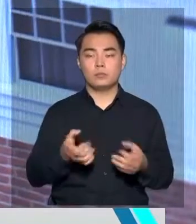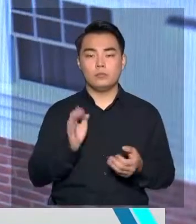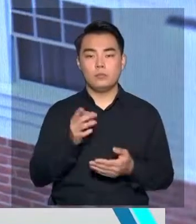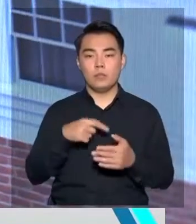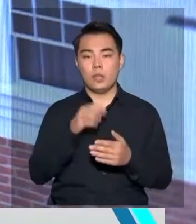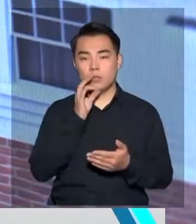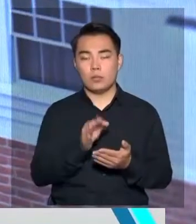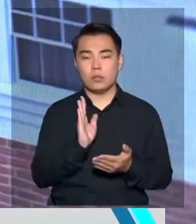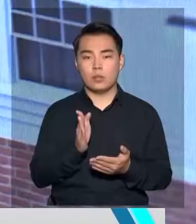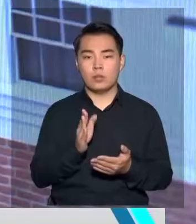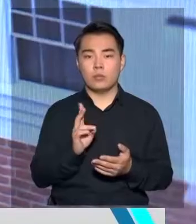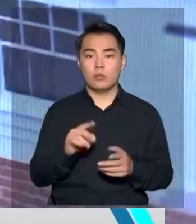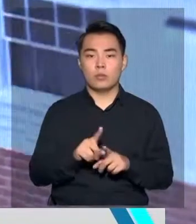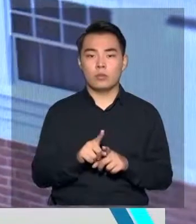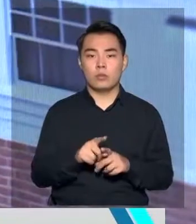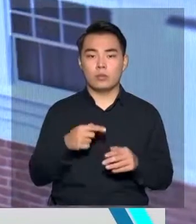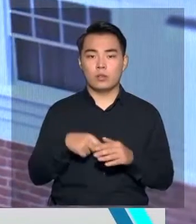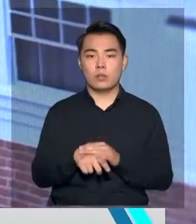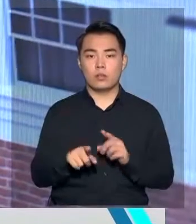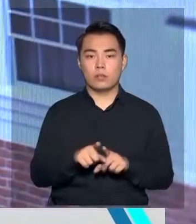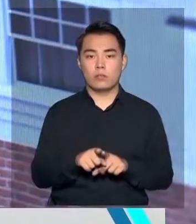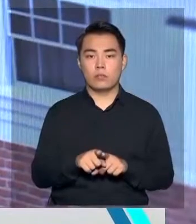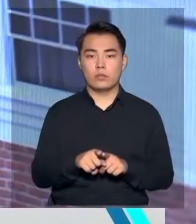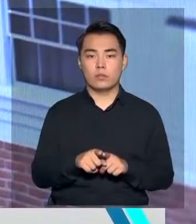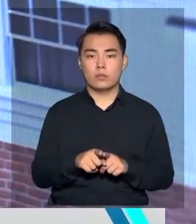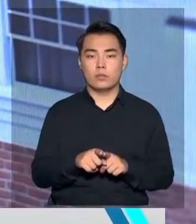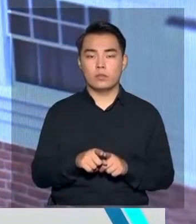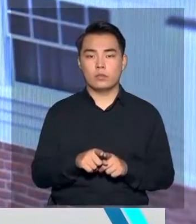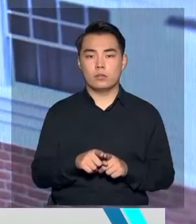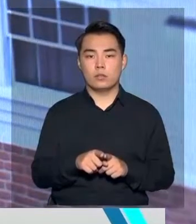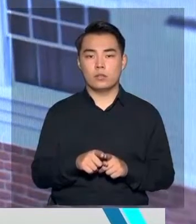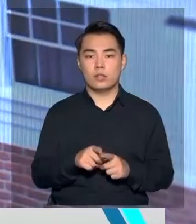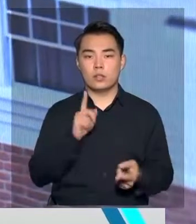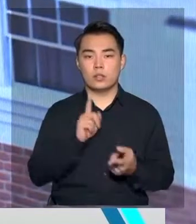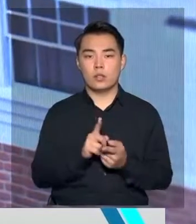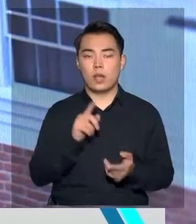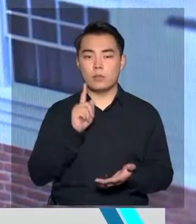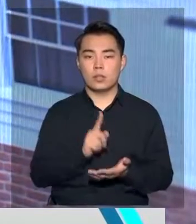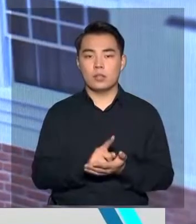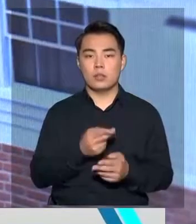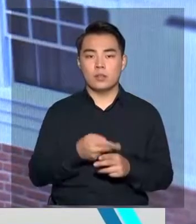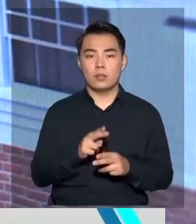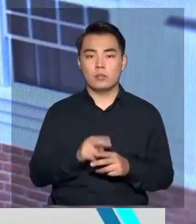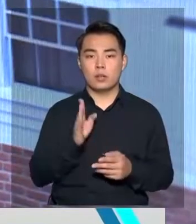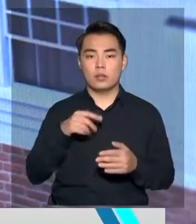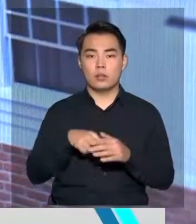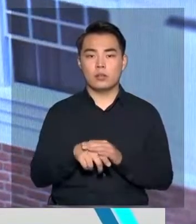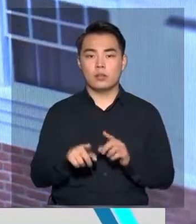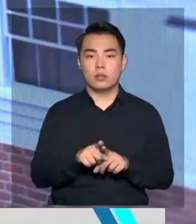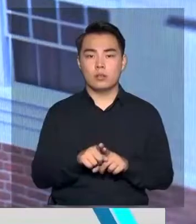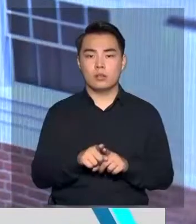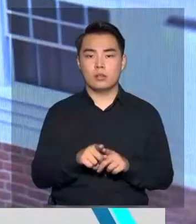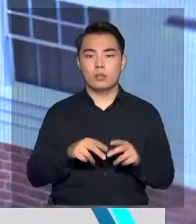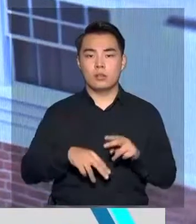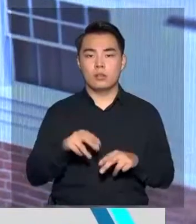жерде өңірлерді дамыту бағдарламасы. Бұл жерде біз встречный обязательствомыз дейміз ғой. Ол құрылыс